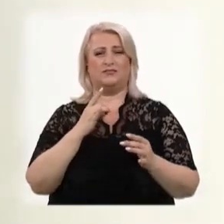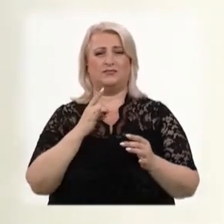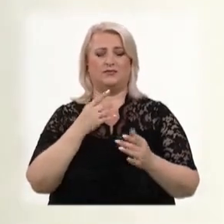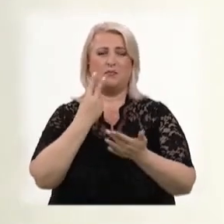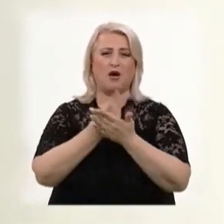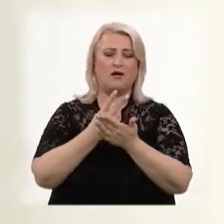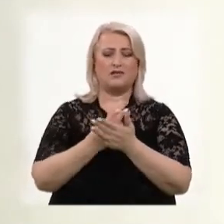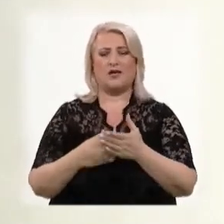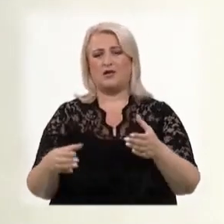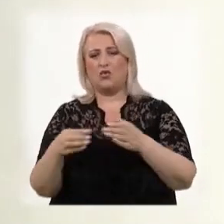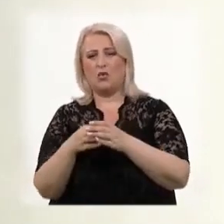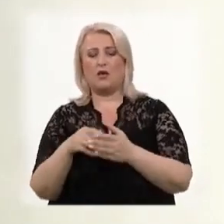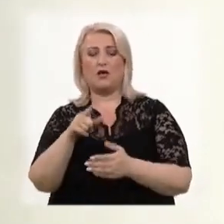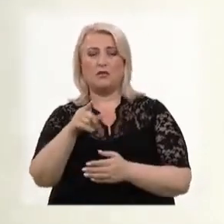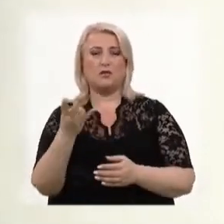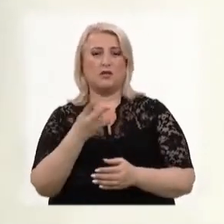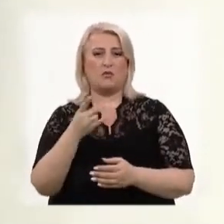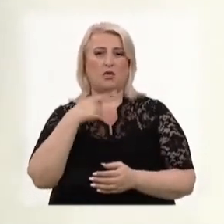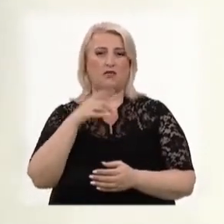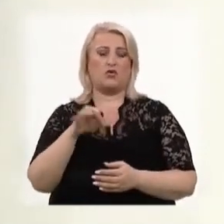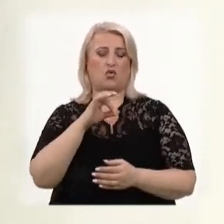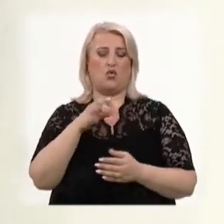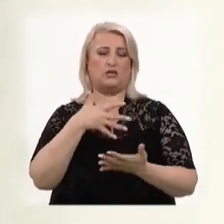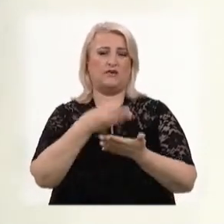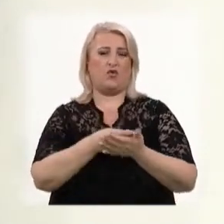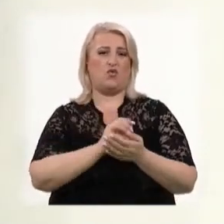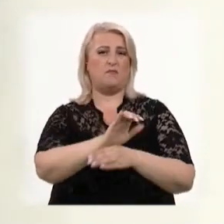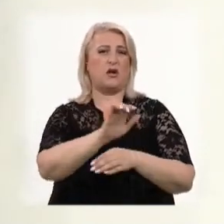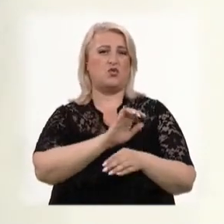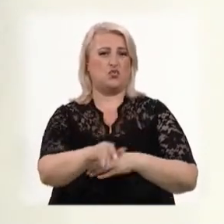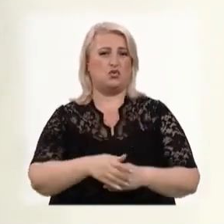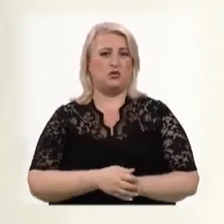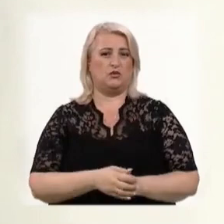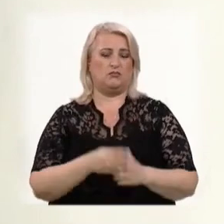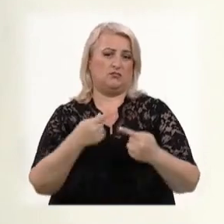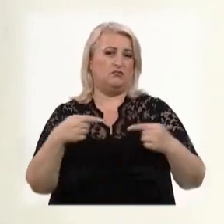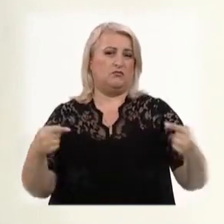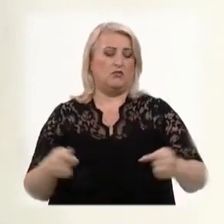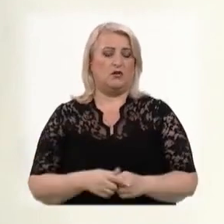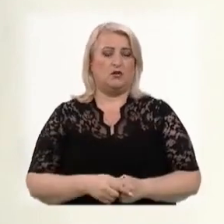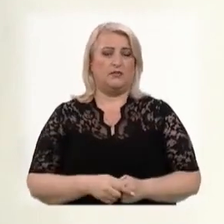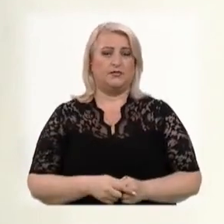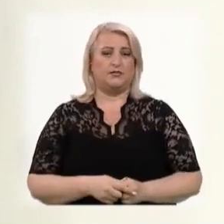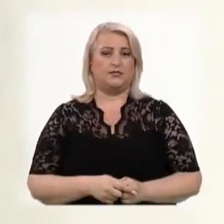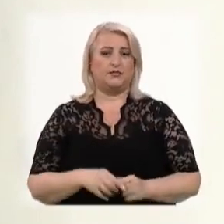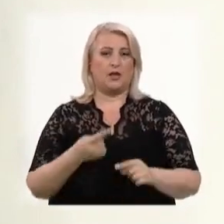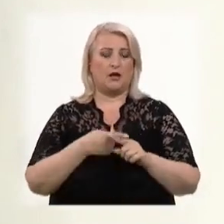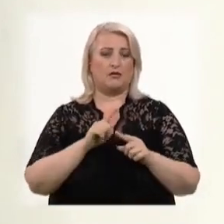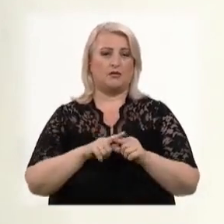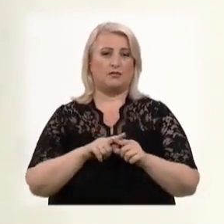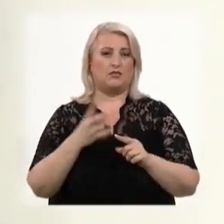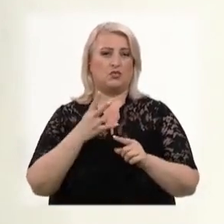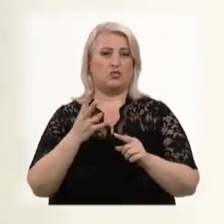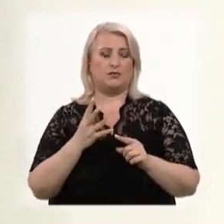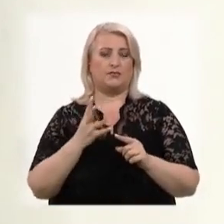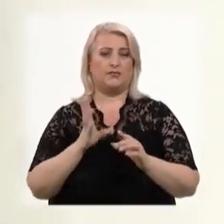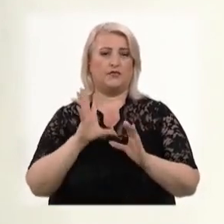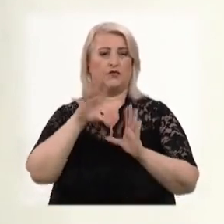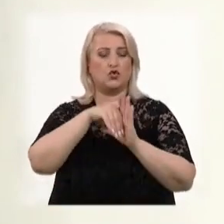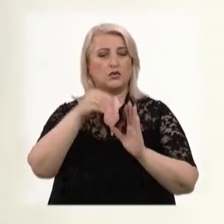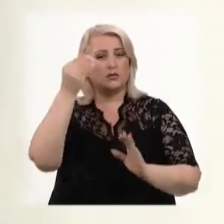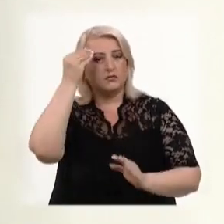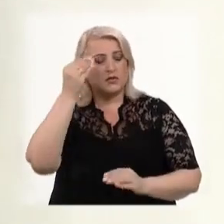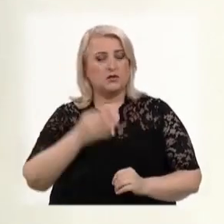sa retii tipa urla trebuie să vorbească despre produs să duceți produs îl pun în contact și contextul dat cât